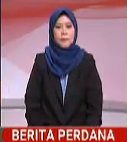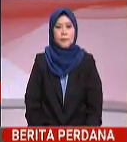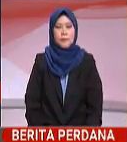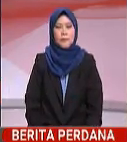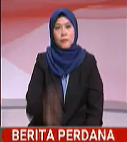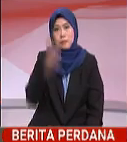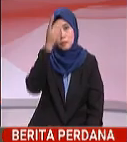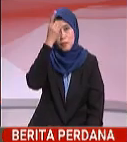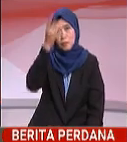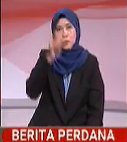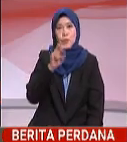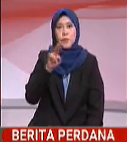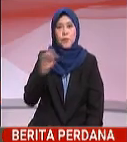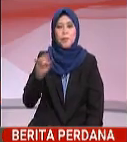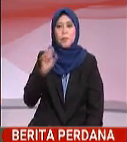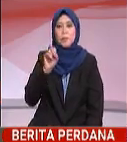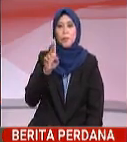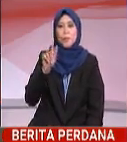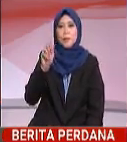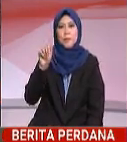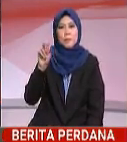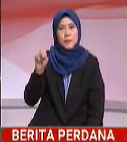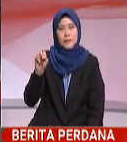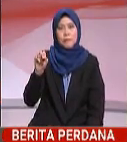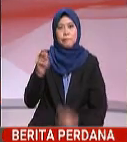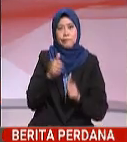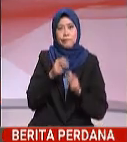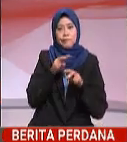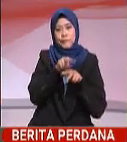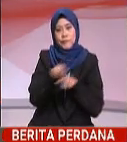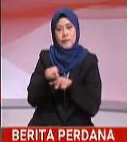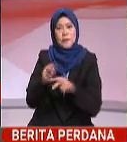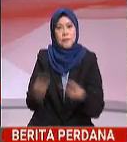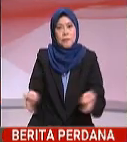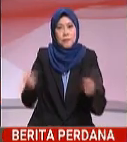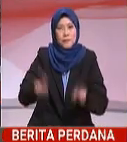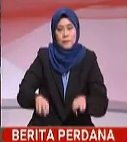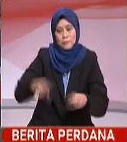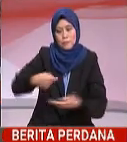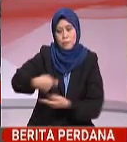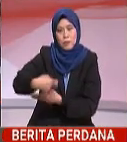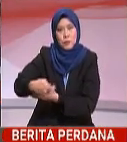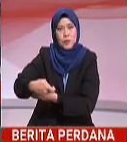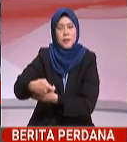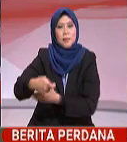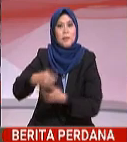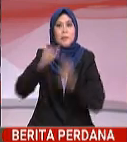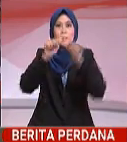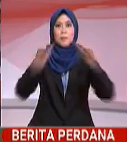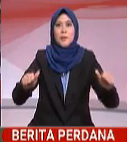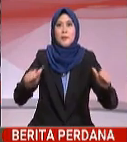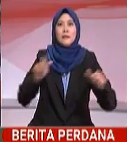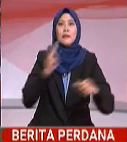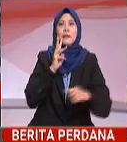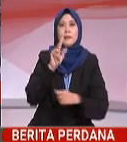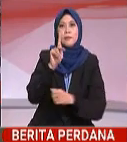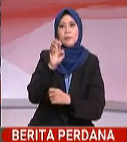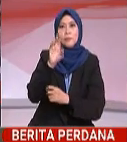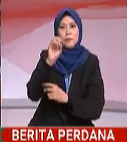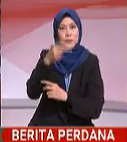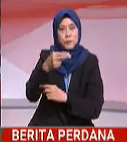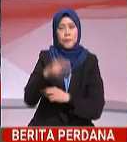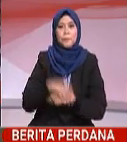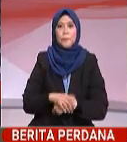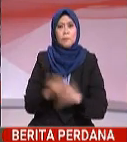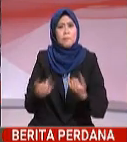Datuk Seri Sulaiman bercakap kepada media selepas menyaksikan perjanjian penyewaan asrama itu di Seri Negeri Aikerok. Kes COVID-19